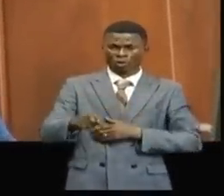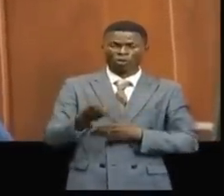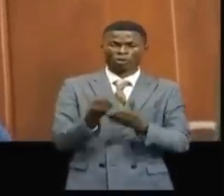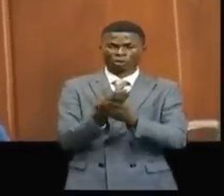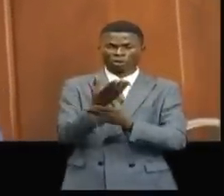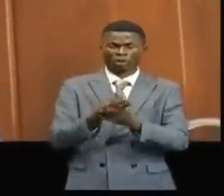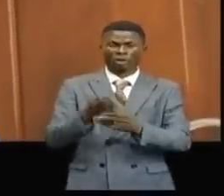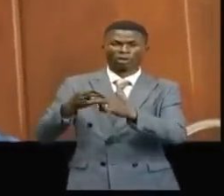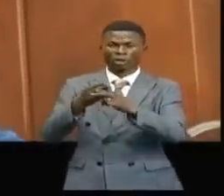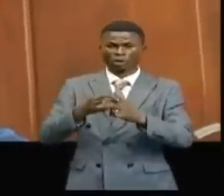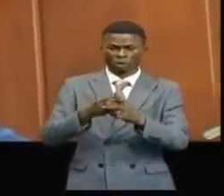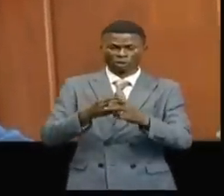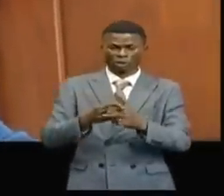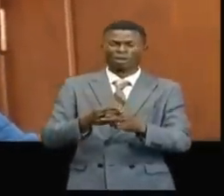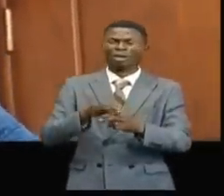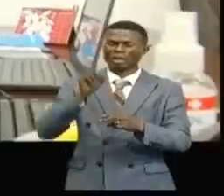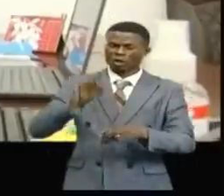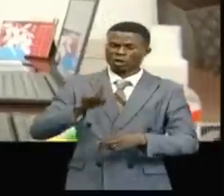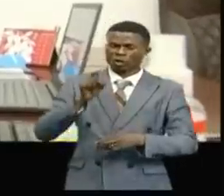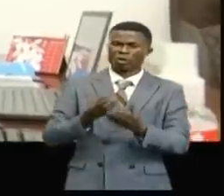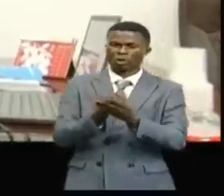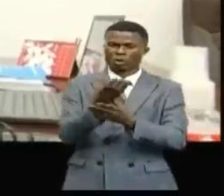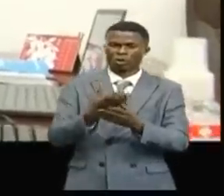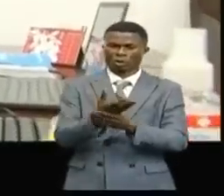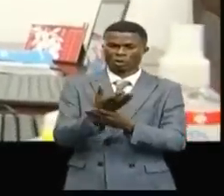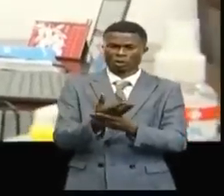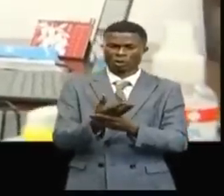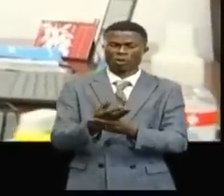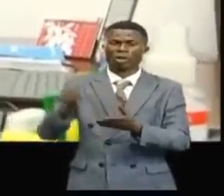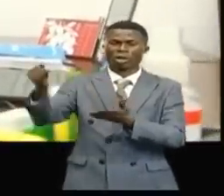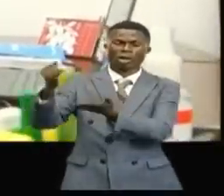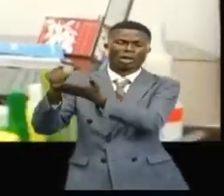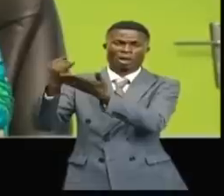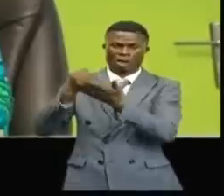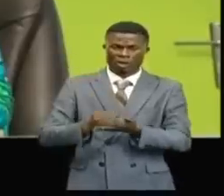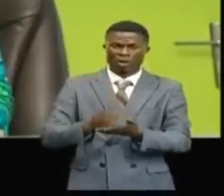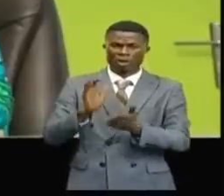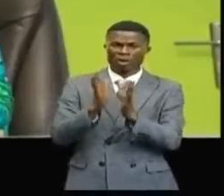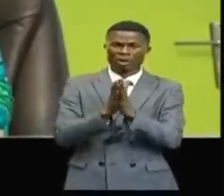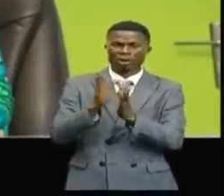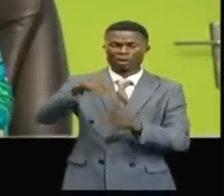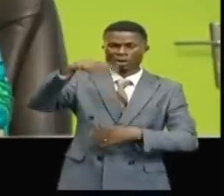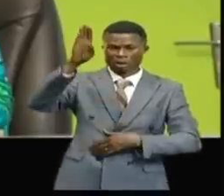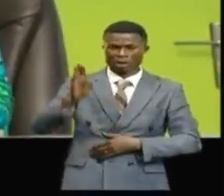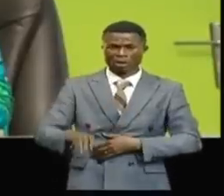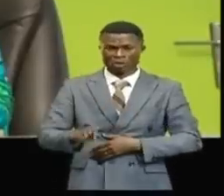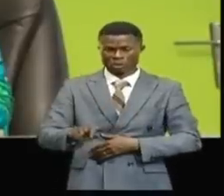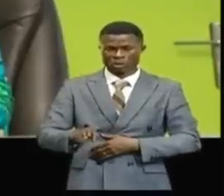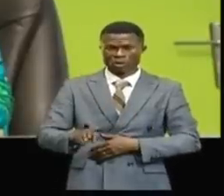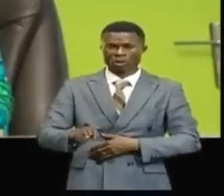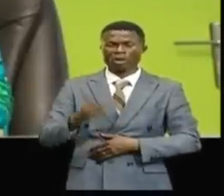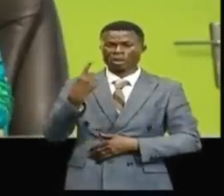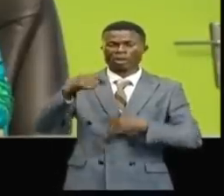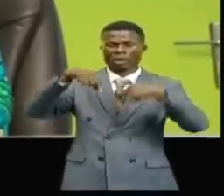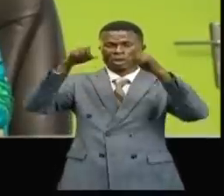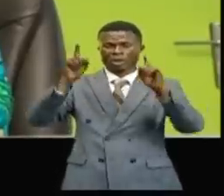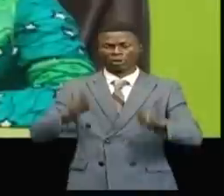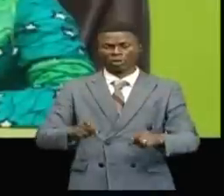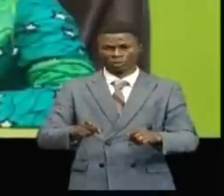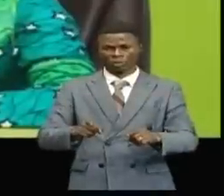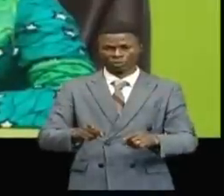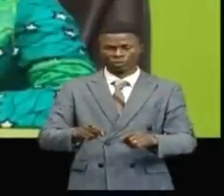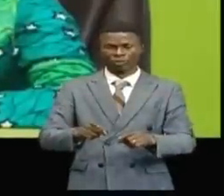dépenses sécuritaires impérieuses, les dépenses d'investissement représentant 10% de toutes les dépenses en cumul annuel.